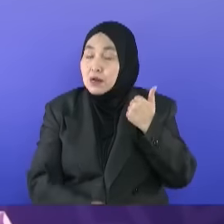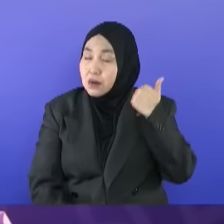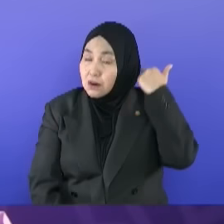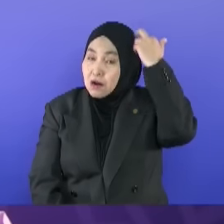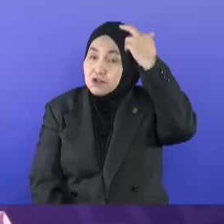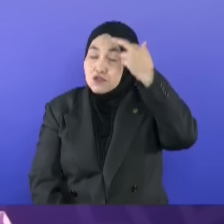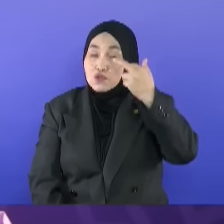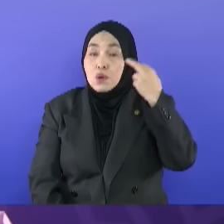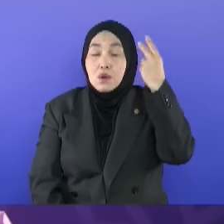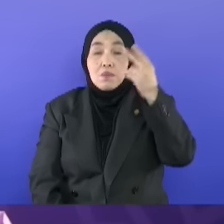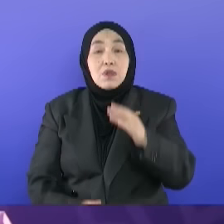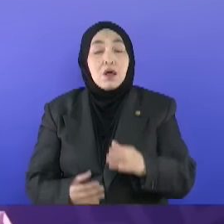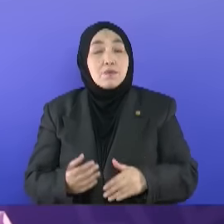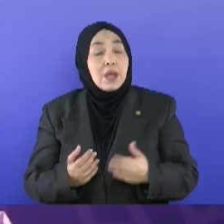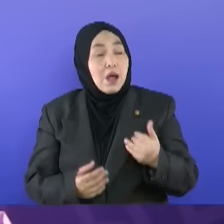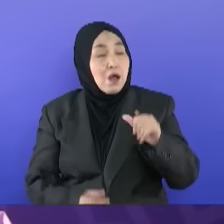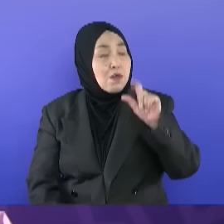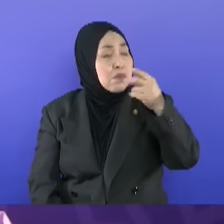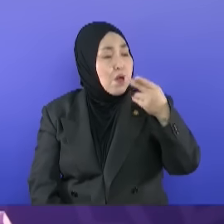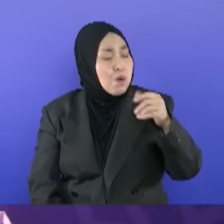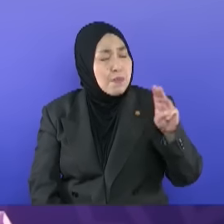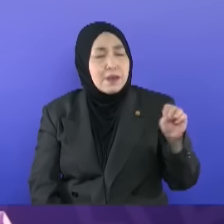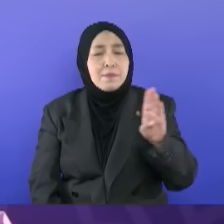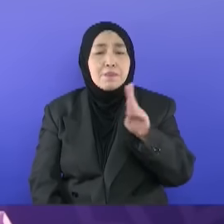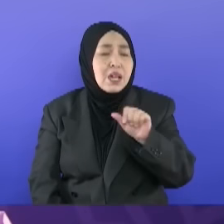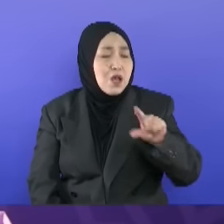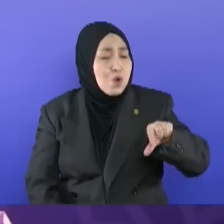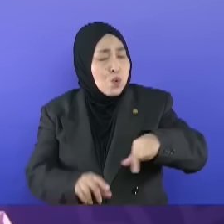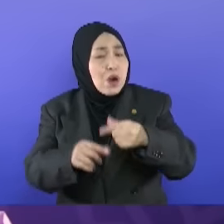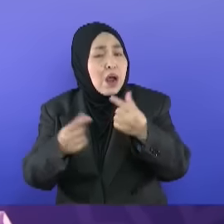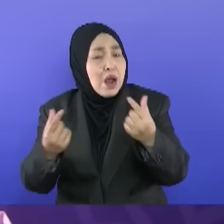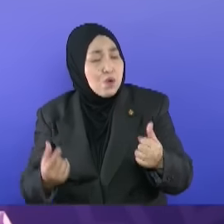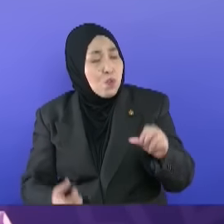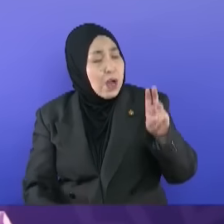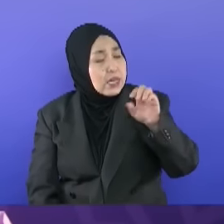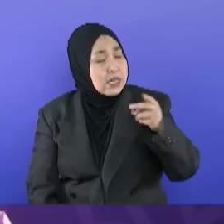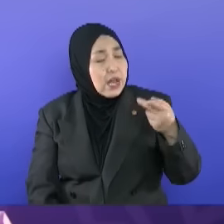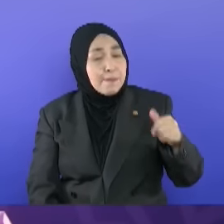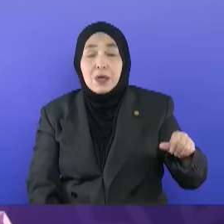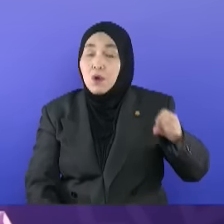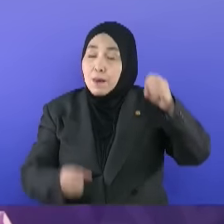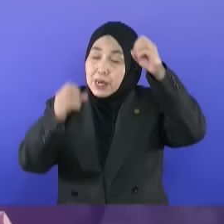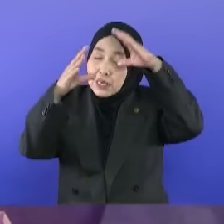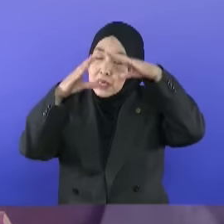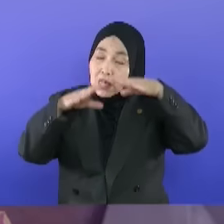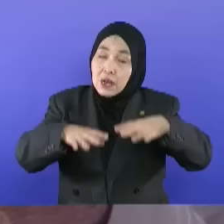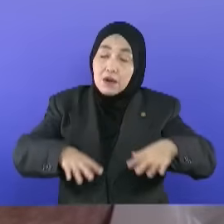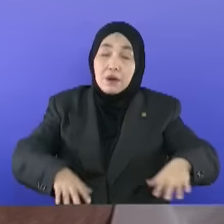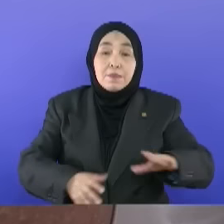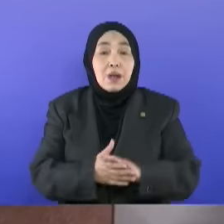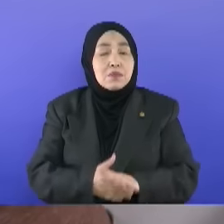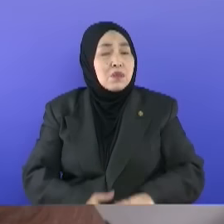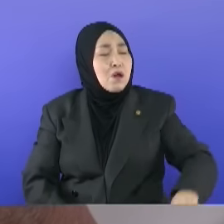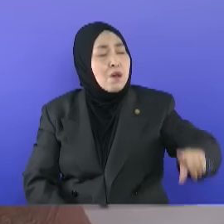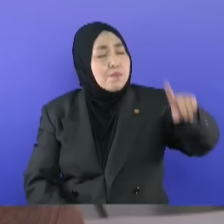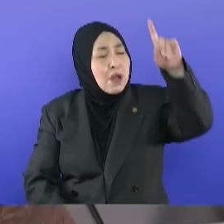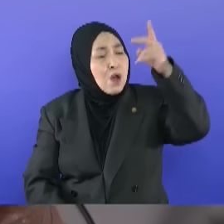asrofil mursalin. Allahummarhamna bil quran waakrimna bil quran birahmatika ya arhamar rahimin.